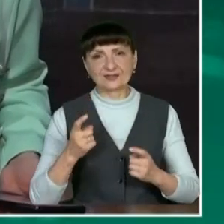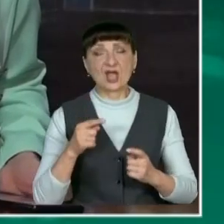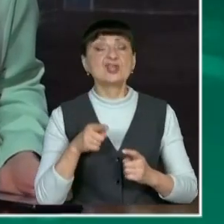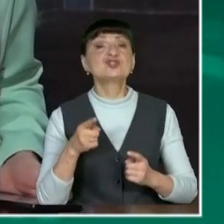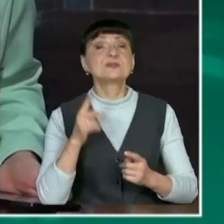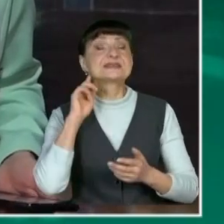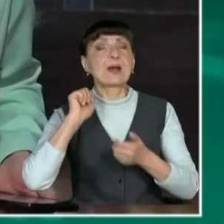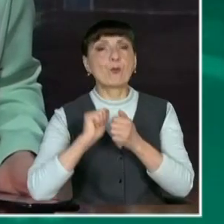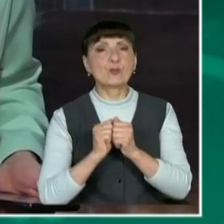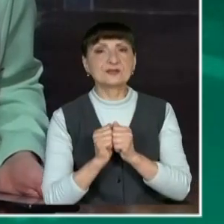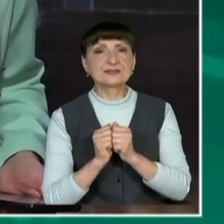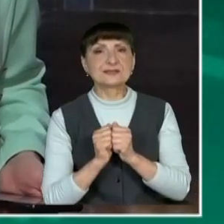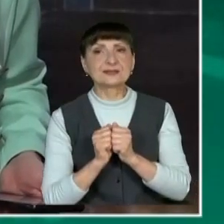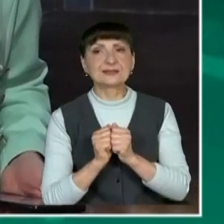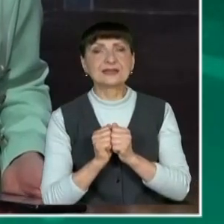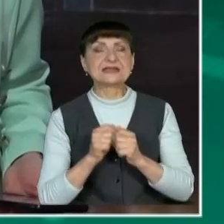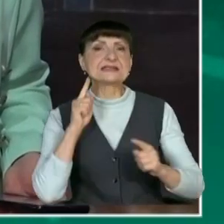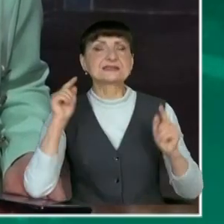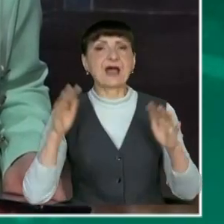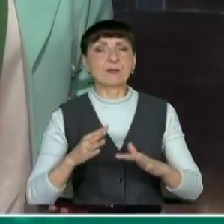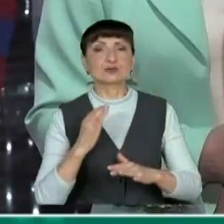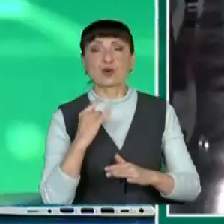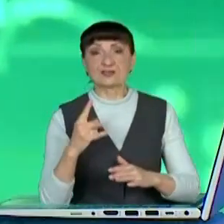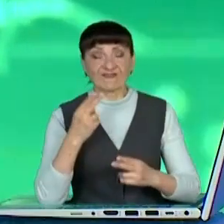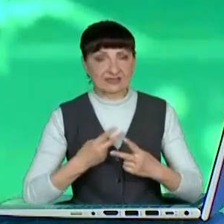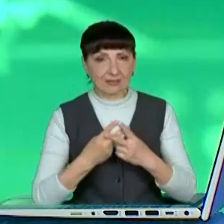чем запомнился саммит в ШОС в